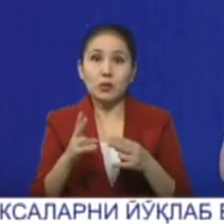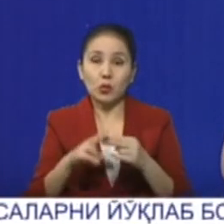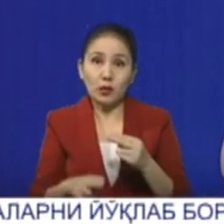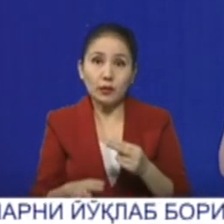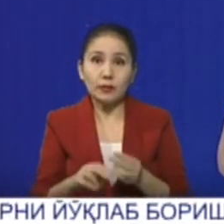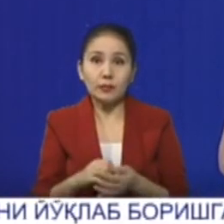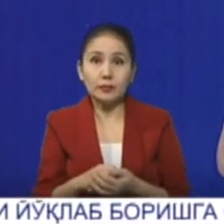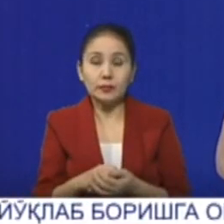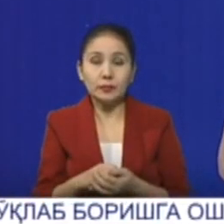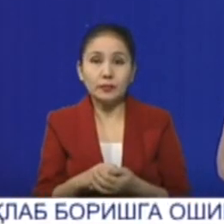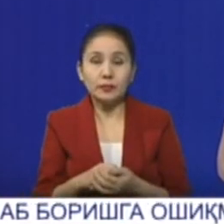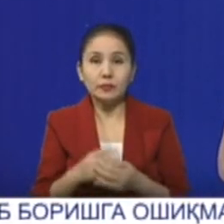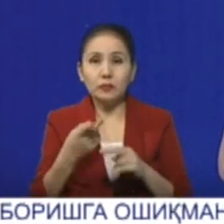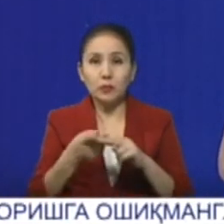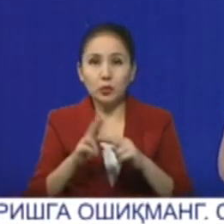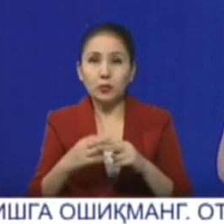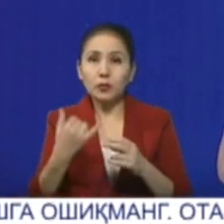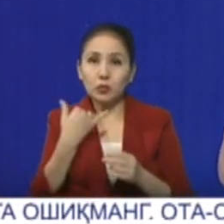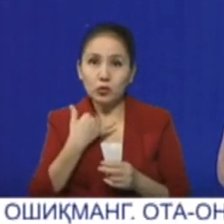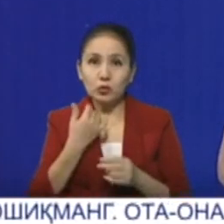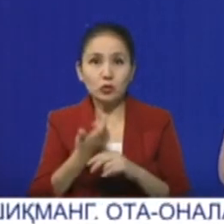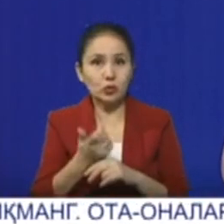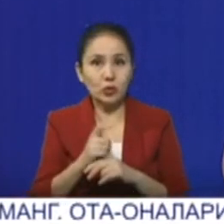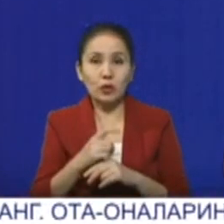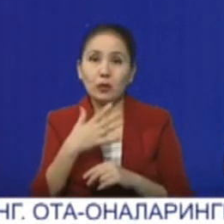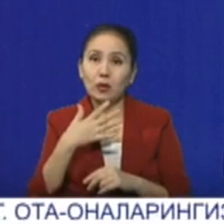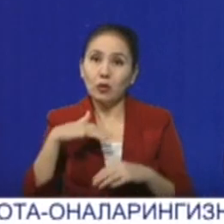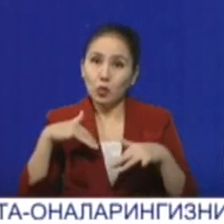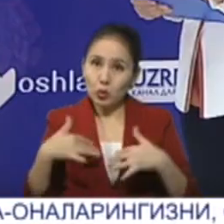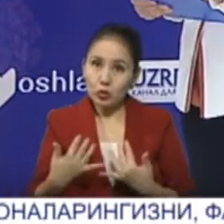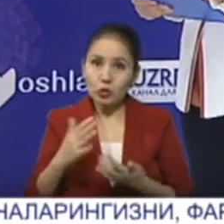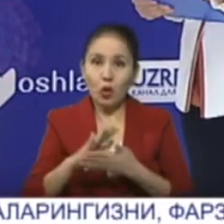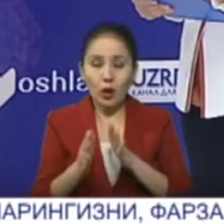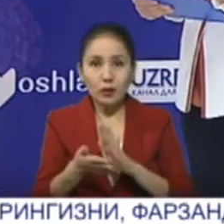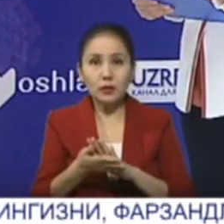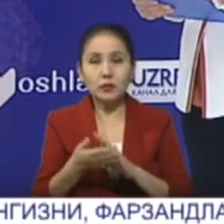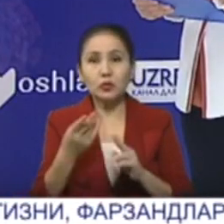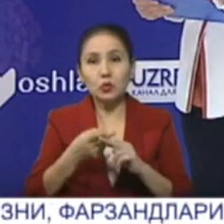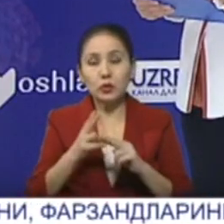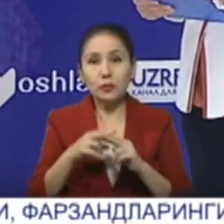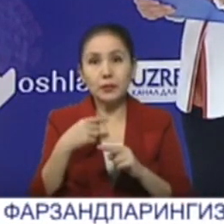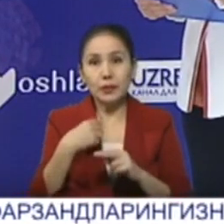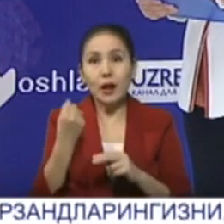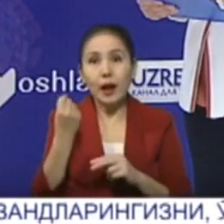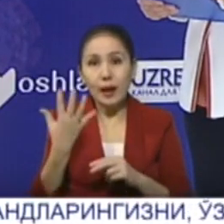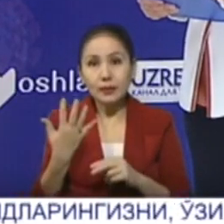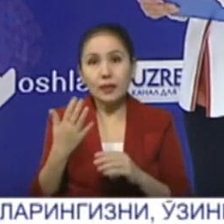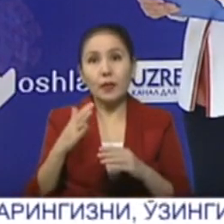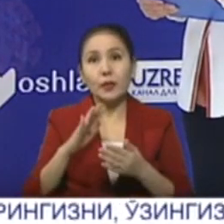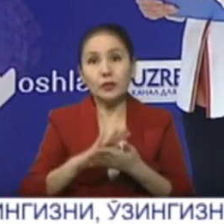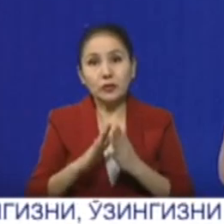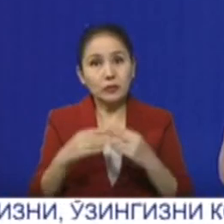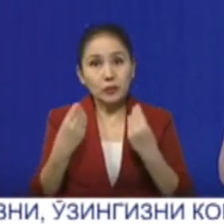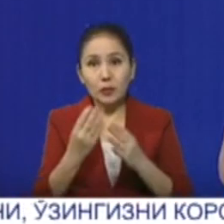тугетлда. Бу биз учун жуда мутхиш ҳолат, чунки биз қанчалик шароитлар яратмайлик,